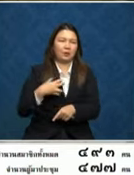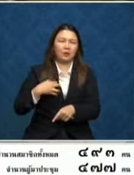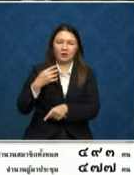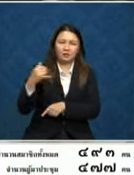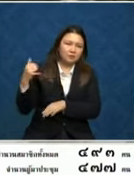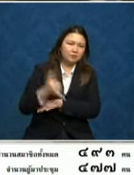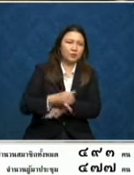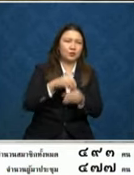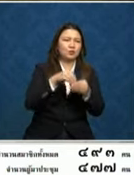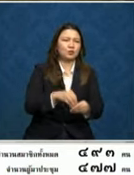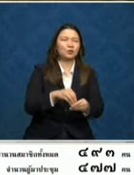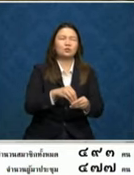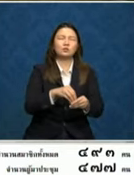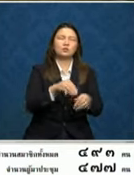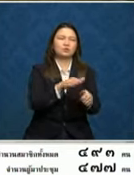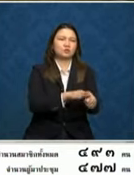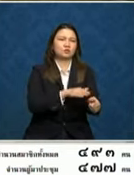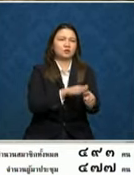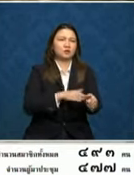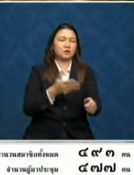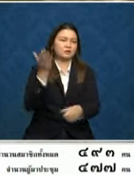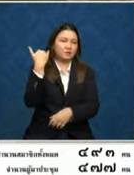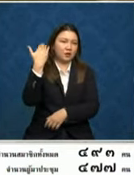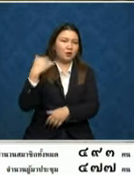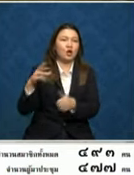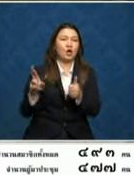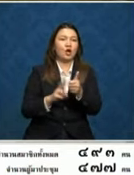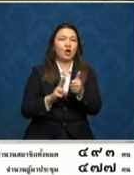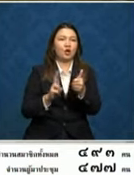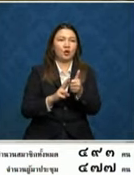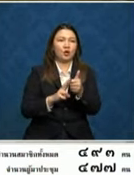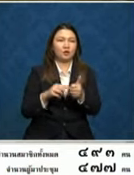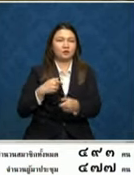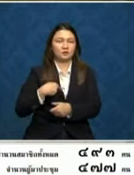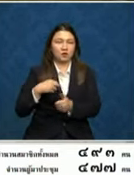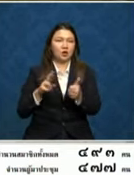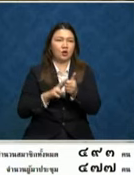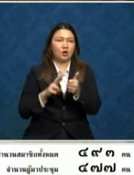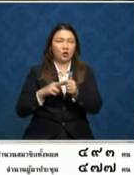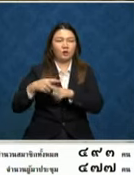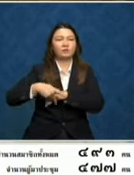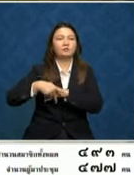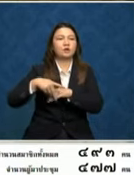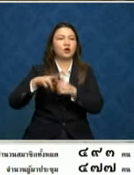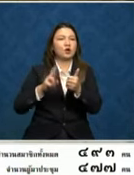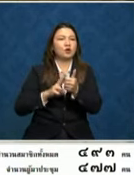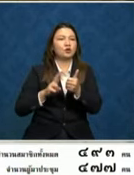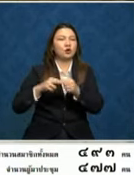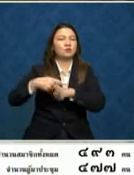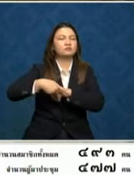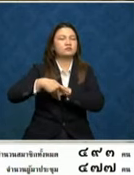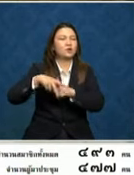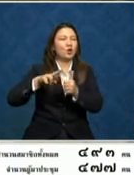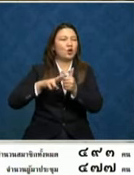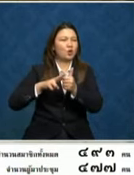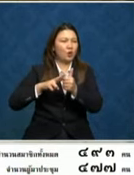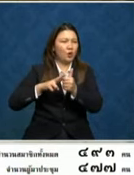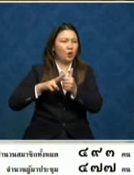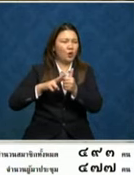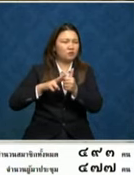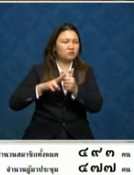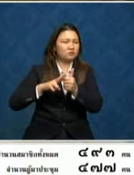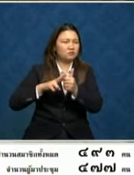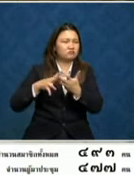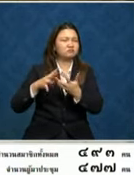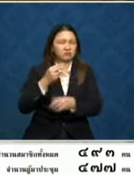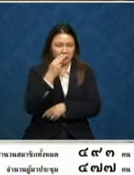งนั้นผมเป็นรองประธานมิตรภาพไทยติมอร์ไปเยี่ยมเขานะครับข้าวก็ประหยั